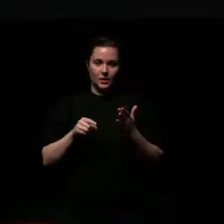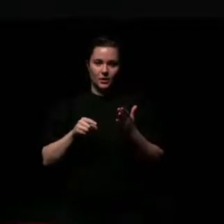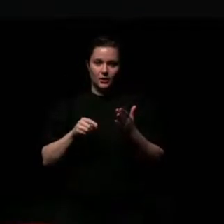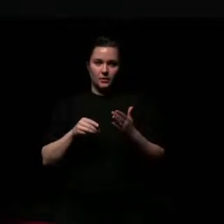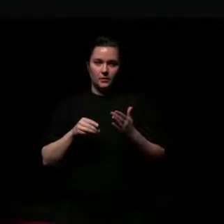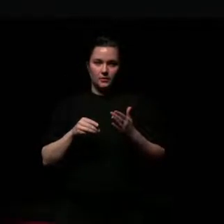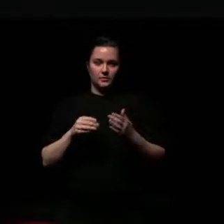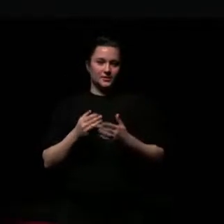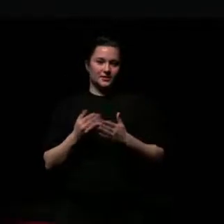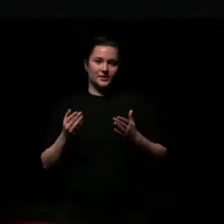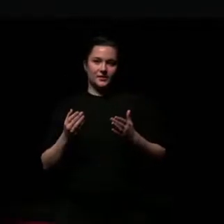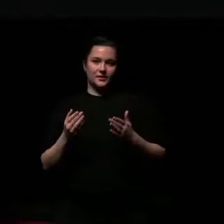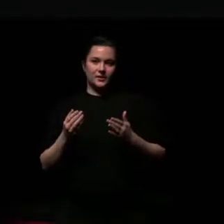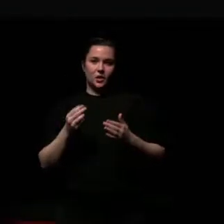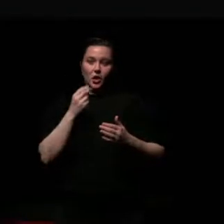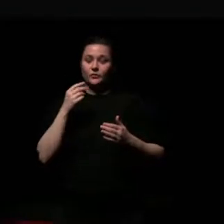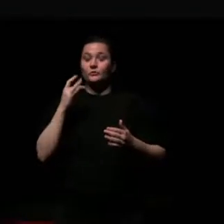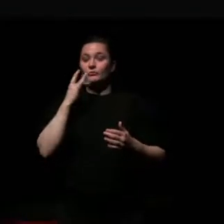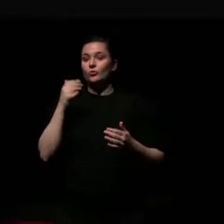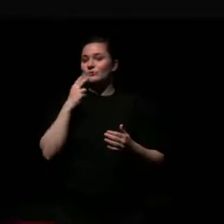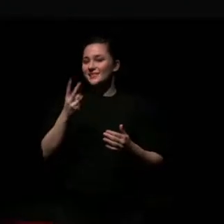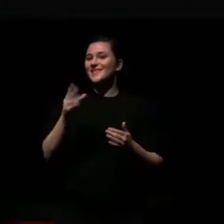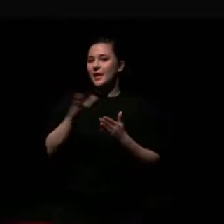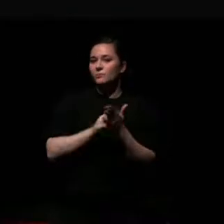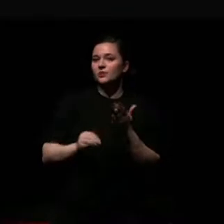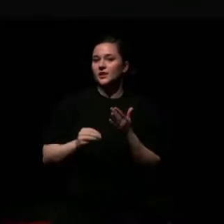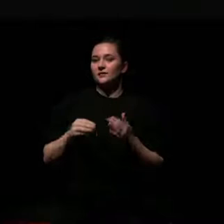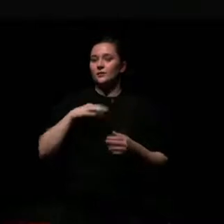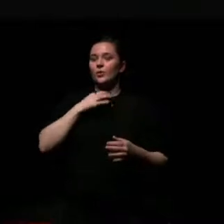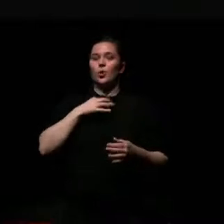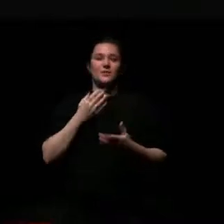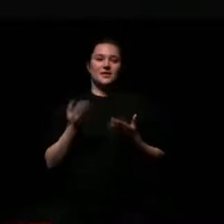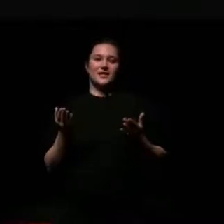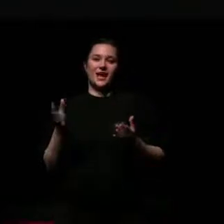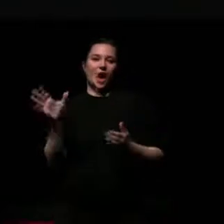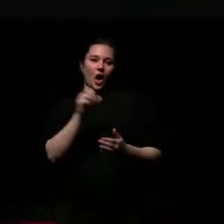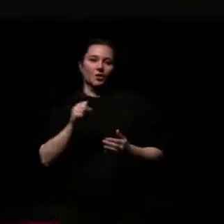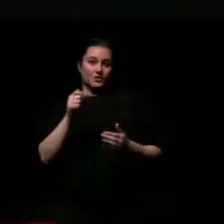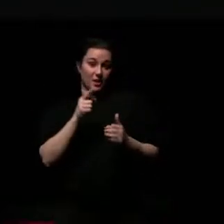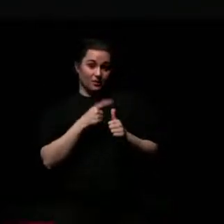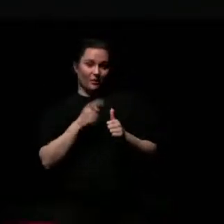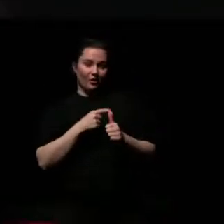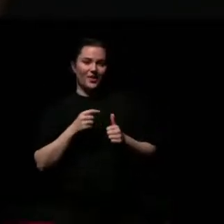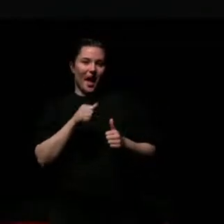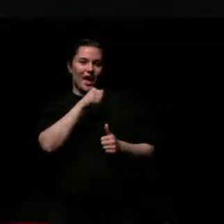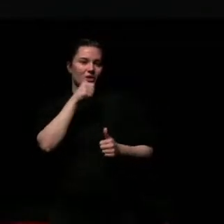like røde tal da fortsatt. Så håper jeg til hjelp. Takk for oss, og så godt møte videre.